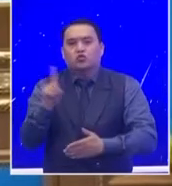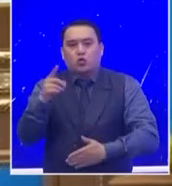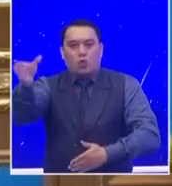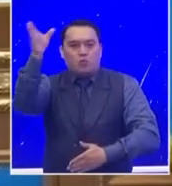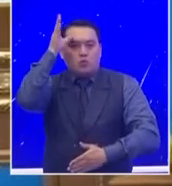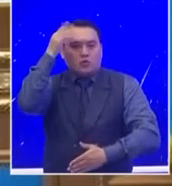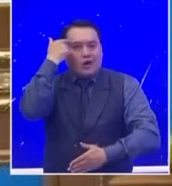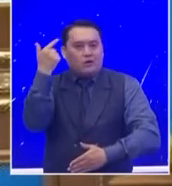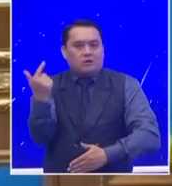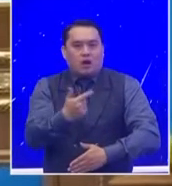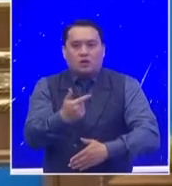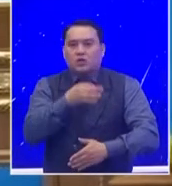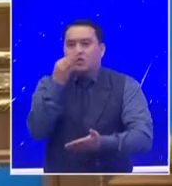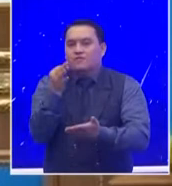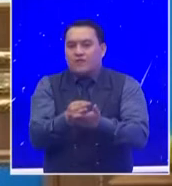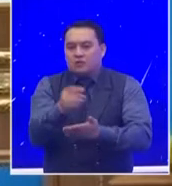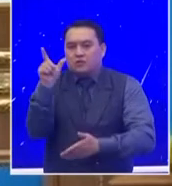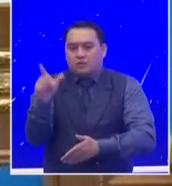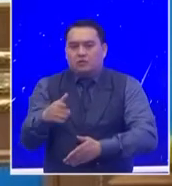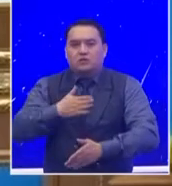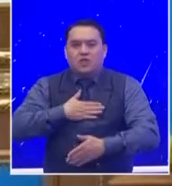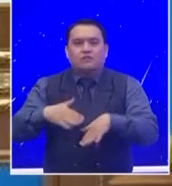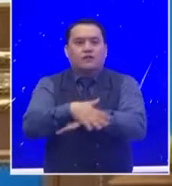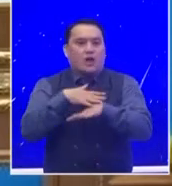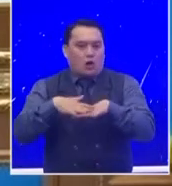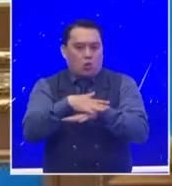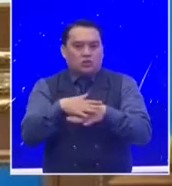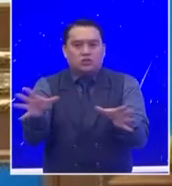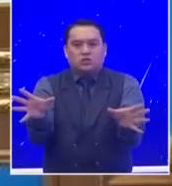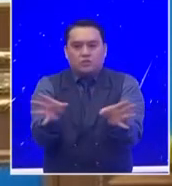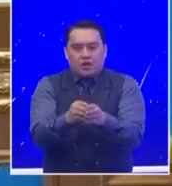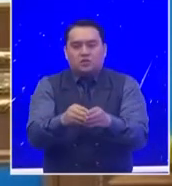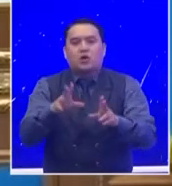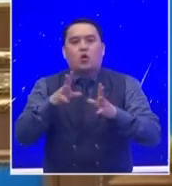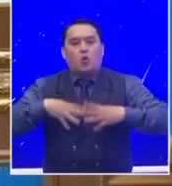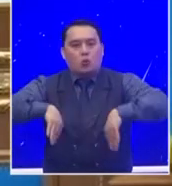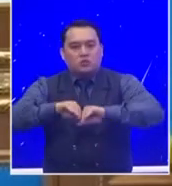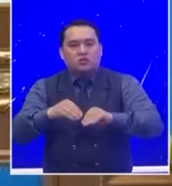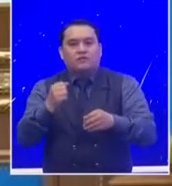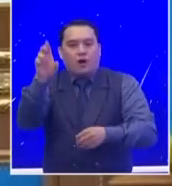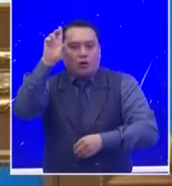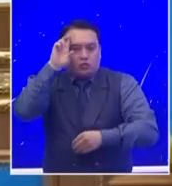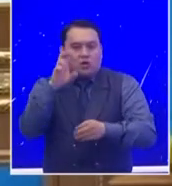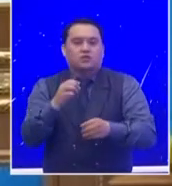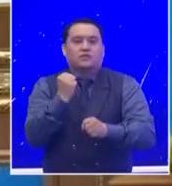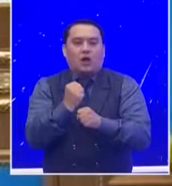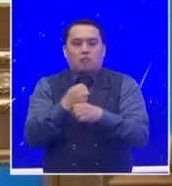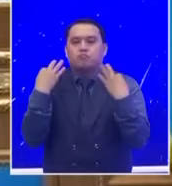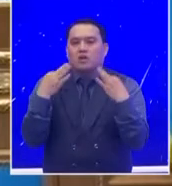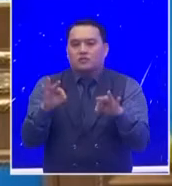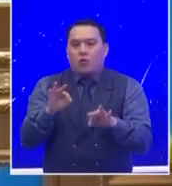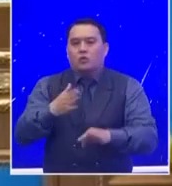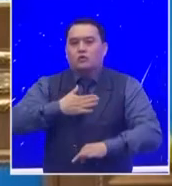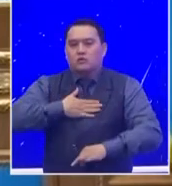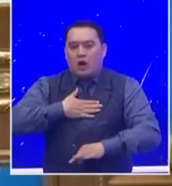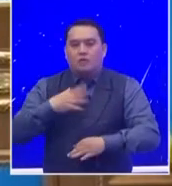и высокая гражданская ответственность нашего народа, слаженные действия общества и государства – позволят нам